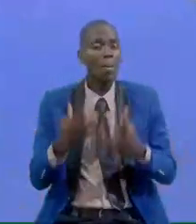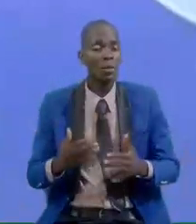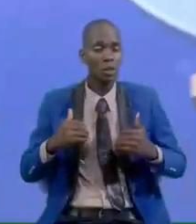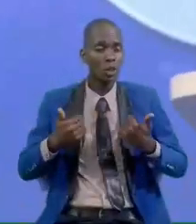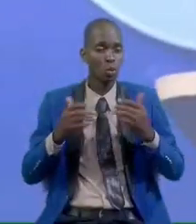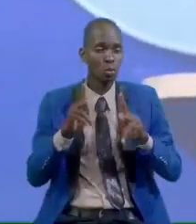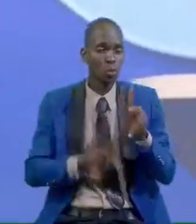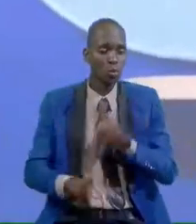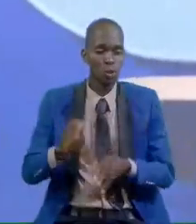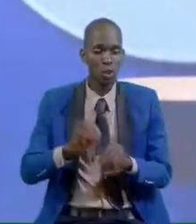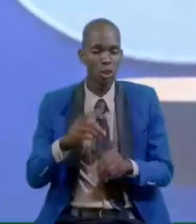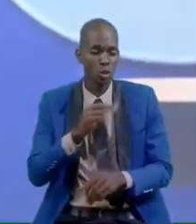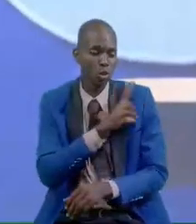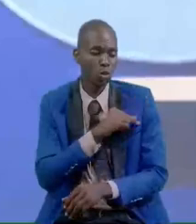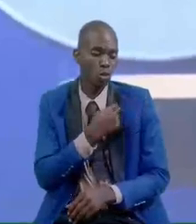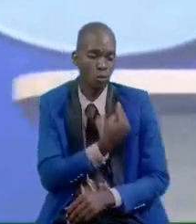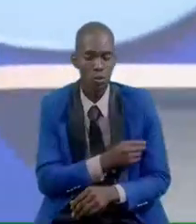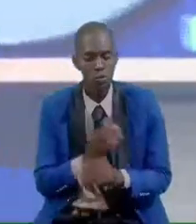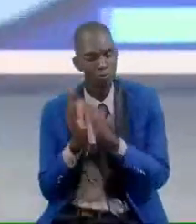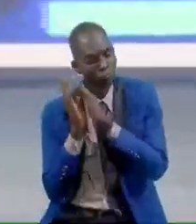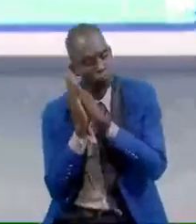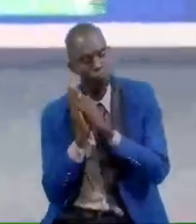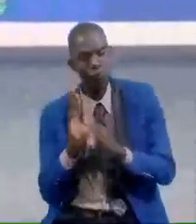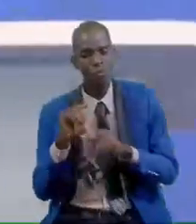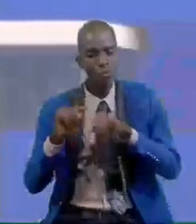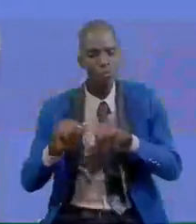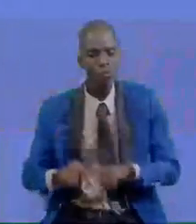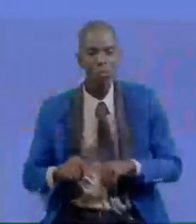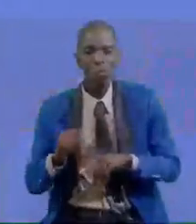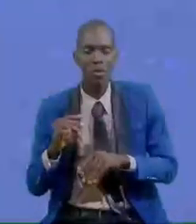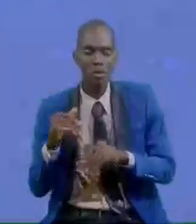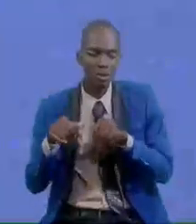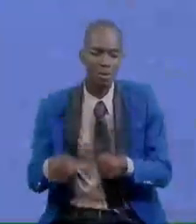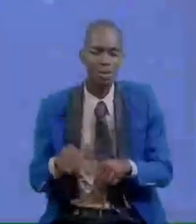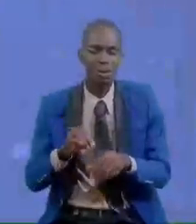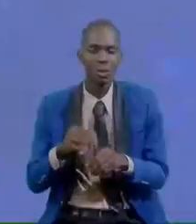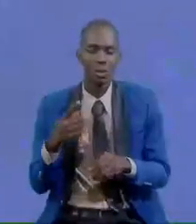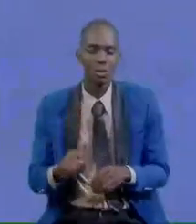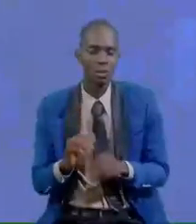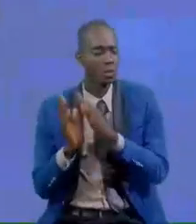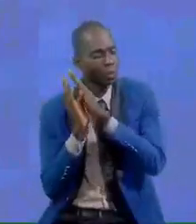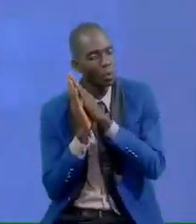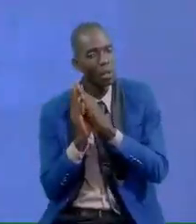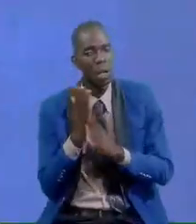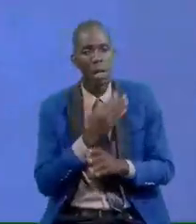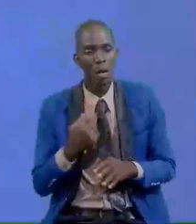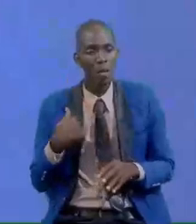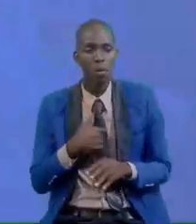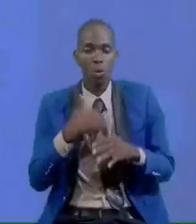d'adolescents n'avons-nous pas dans les hôpitaux alités? Mais il y a des coups tout au long de la vie. Et nous quittons l'école et nos diplômes.